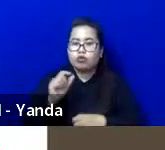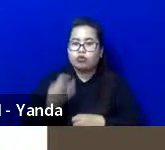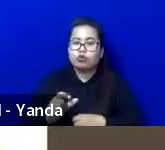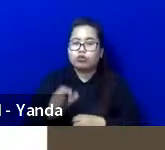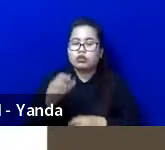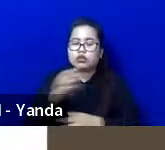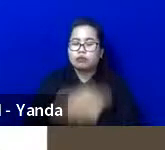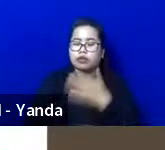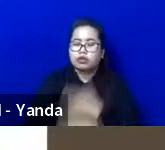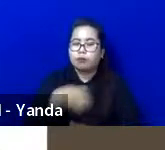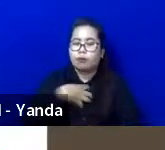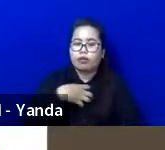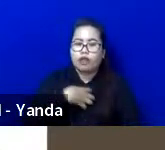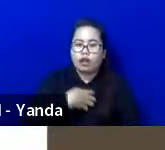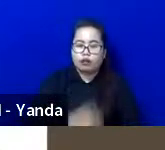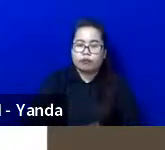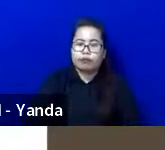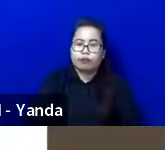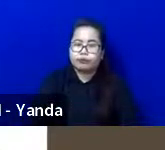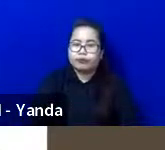yang dibuang oleh keluarganya.